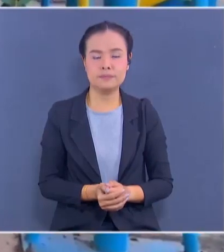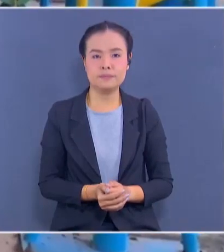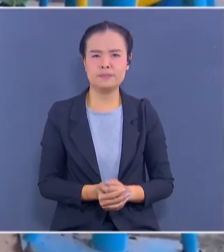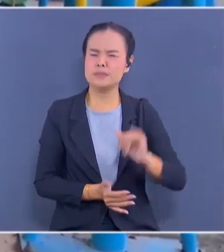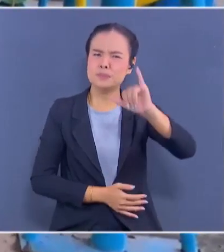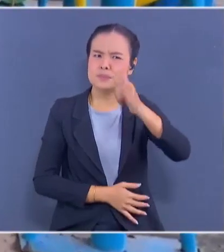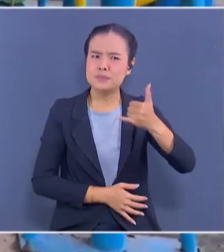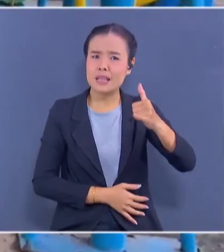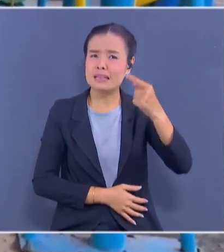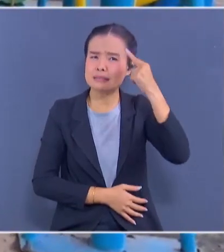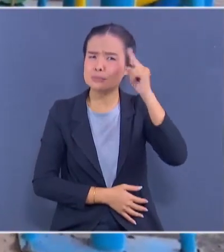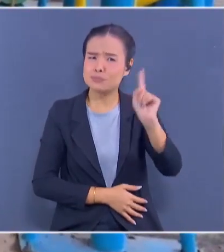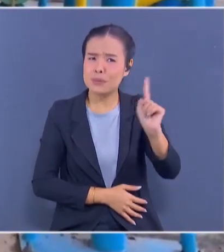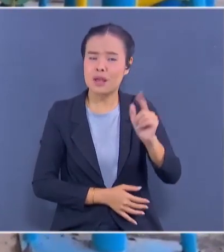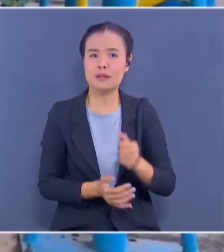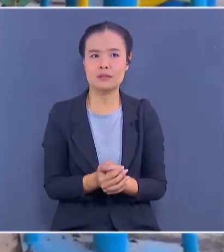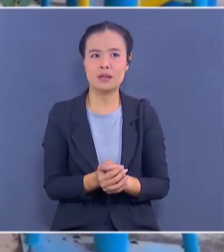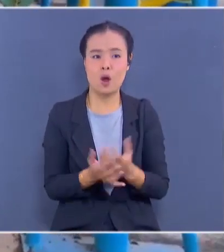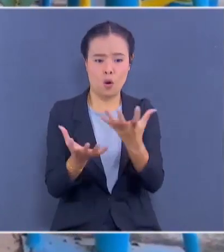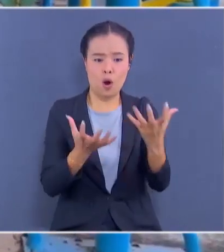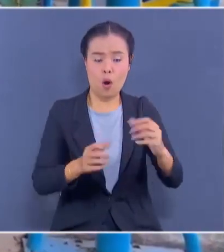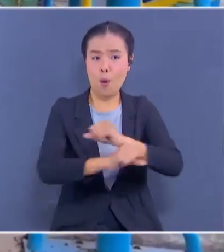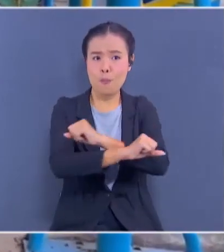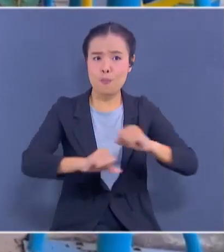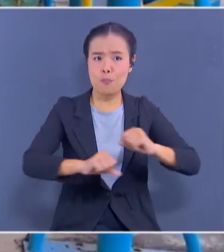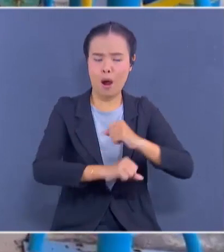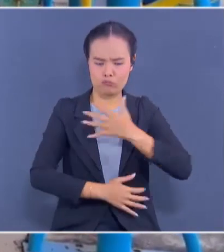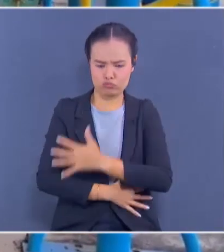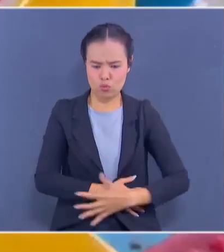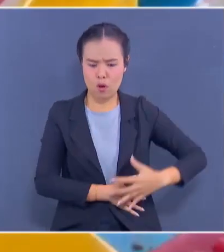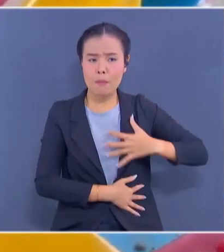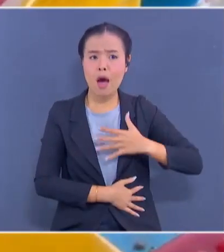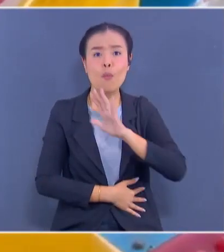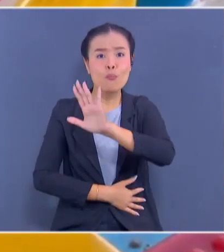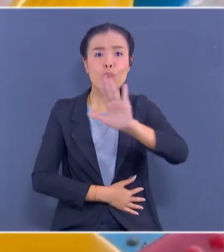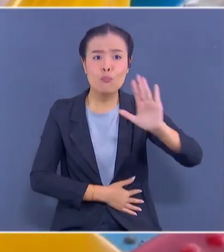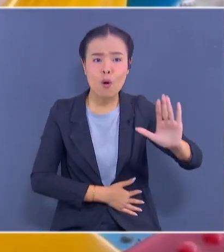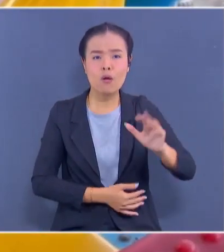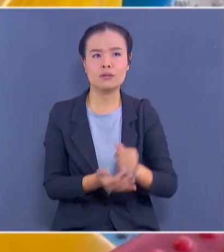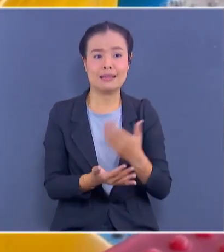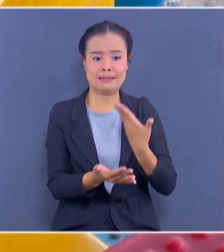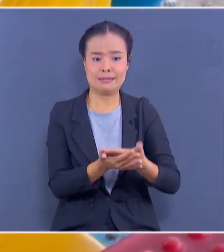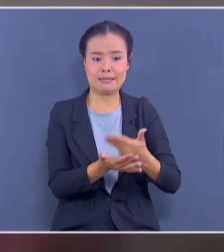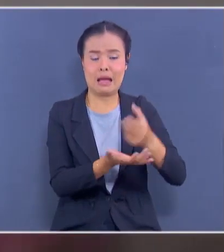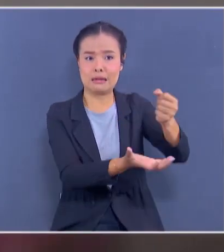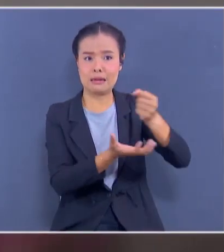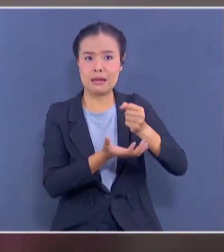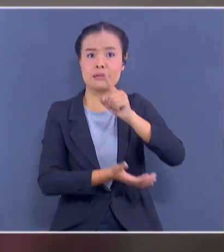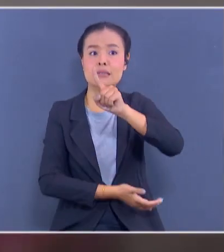ไม่แน่ใจว่าคุณผู้ชมมีความคิดเห็นอย่างไรกับชุดเครื่องออกกำลังกายเพื่อสุขภาพเหล่านี้ที่ใช้งบประมาณไปกว่